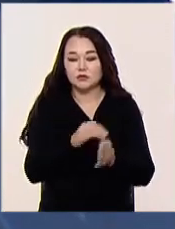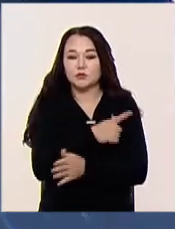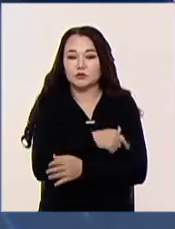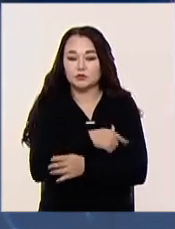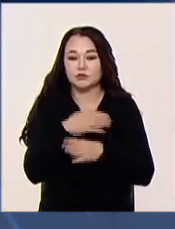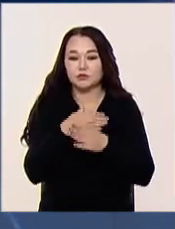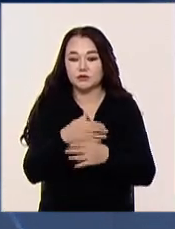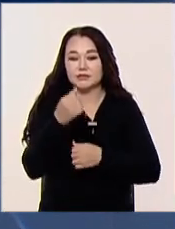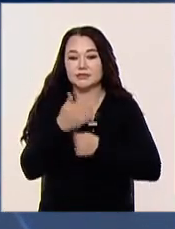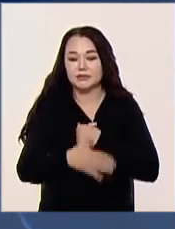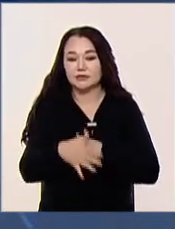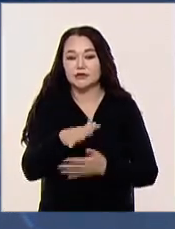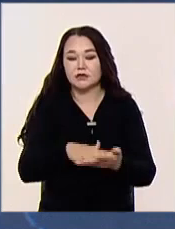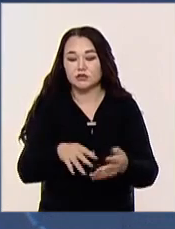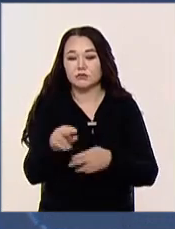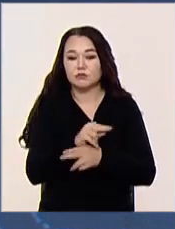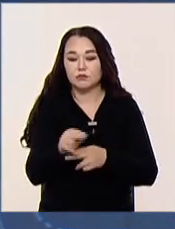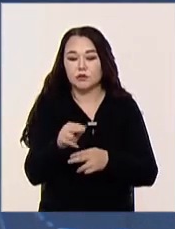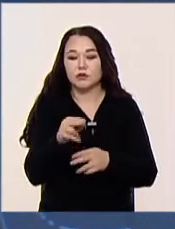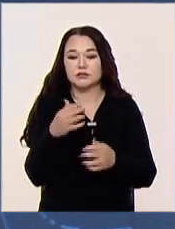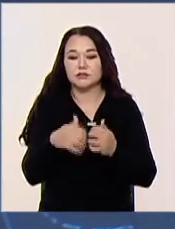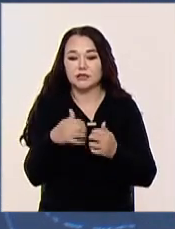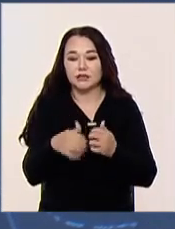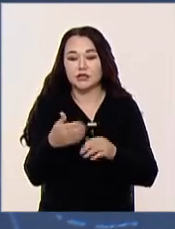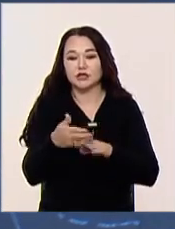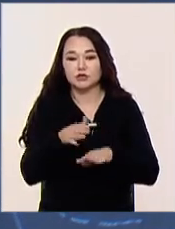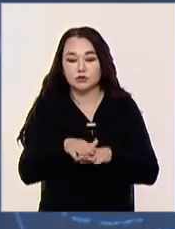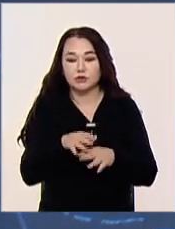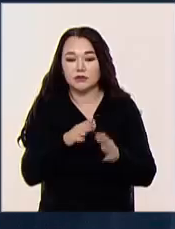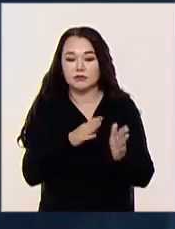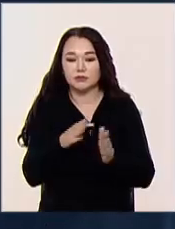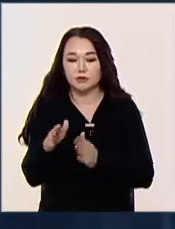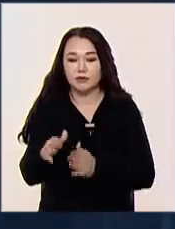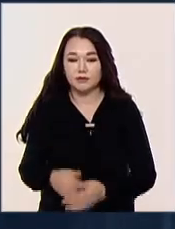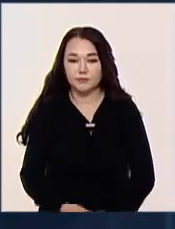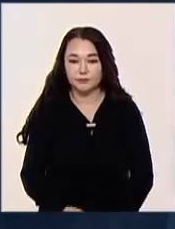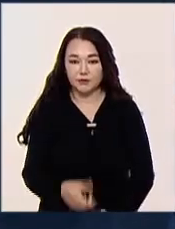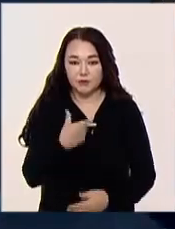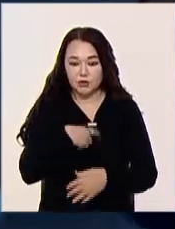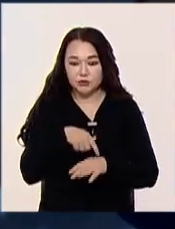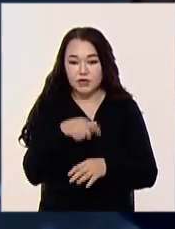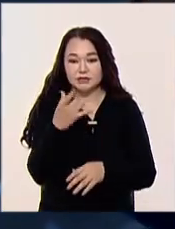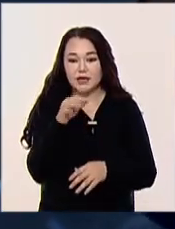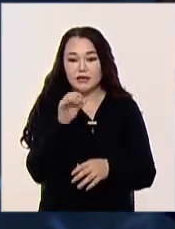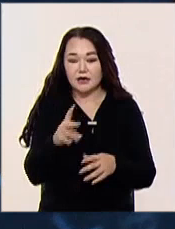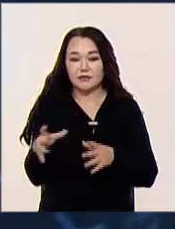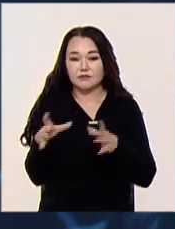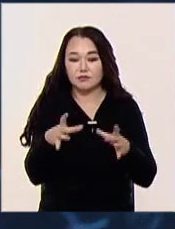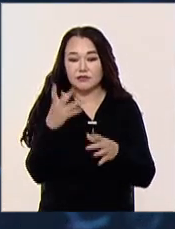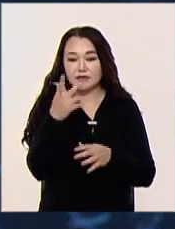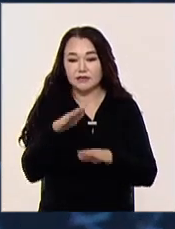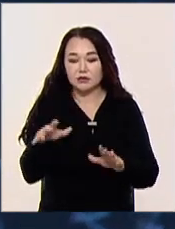көрсету орталығында ем алуда. Жағдайы орташа ауыр, тұрақты. Ал Сайран көліне 3 баласын